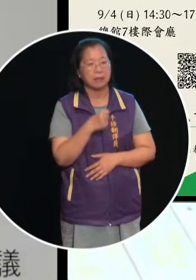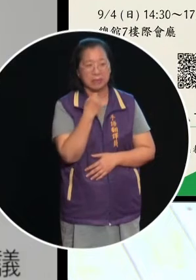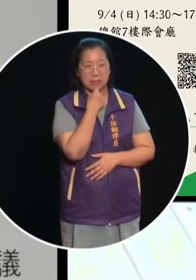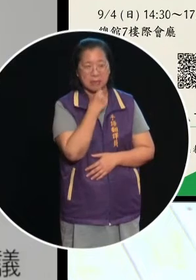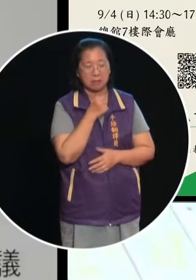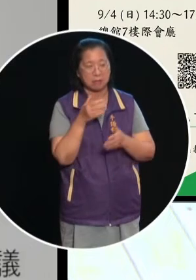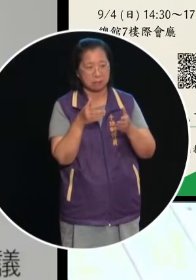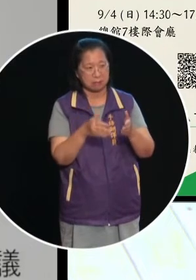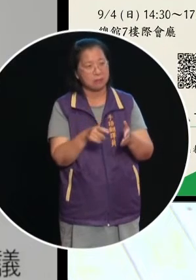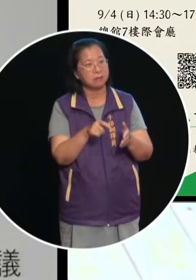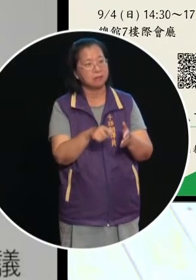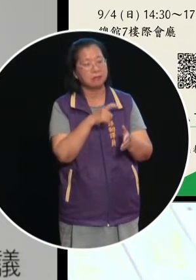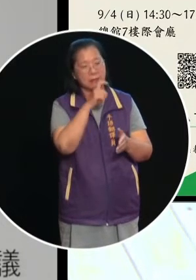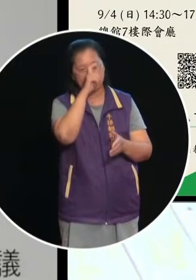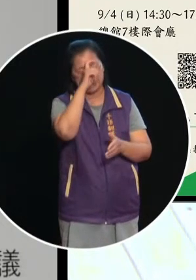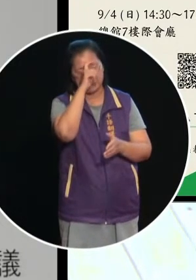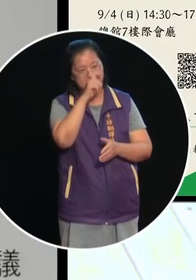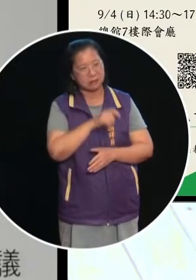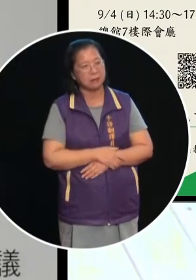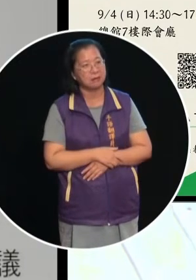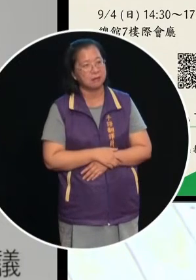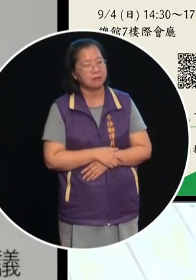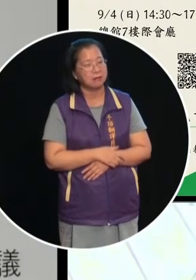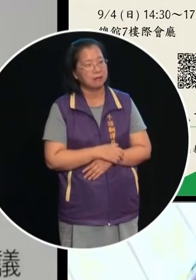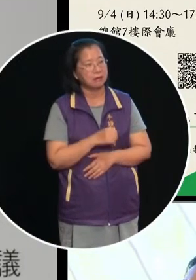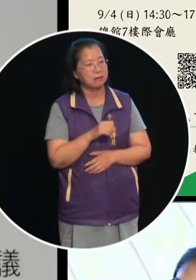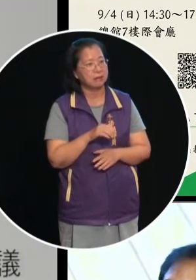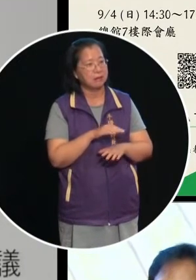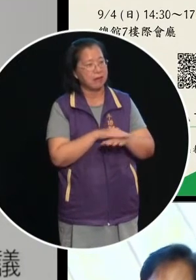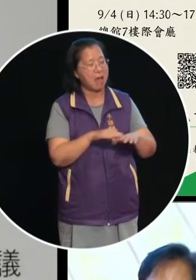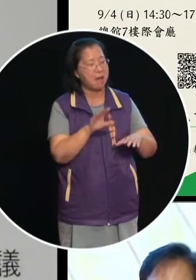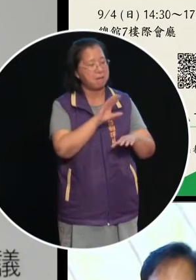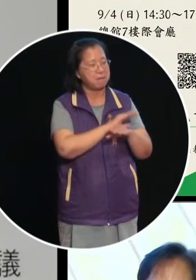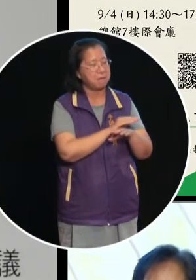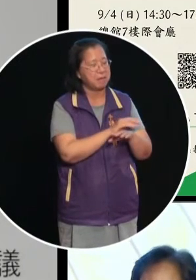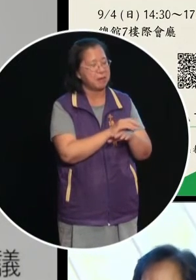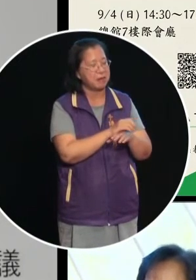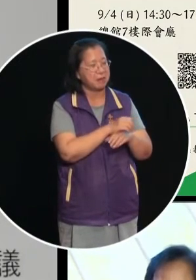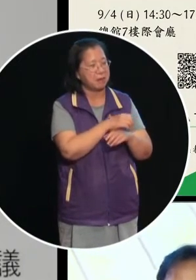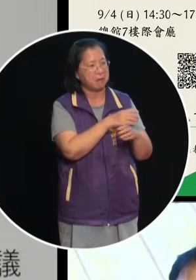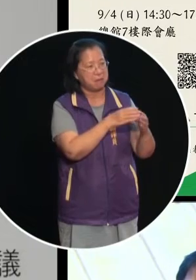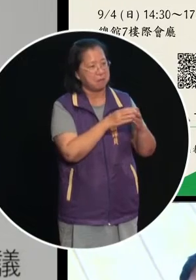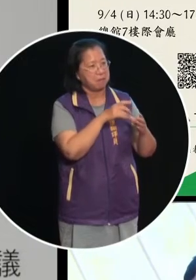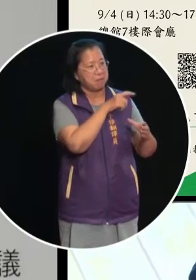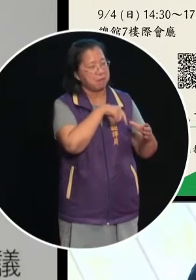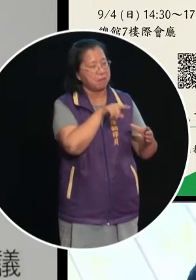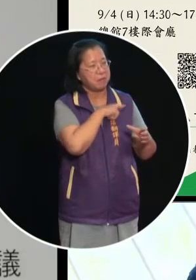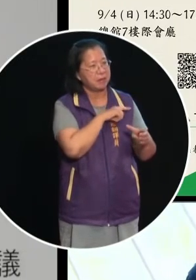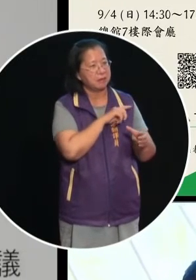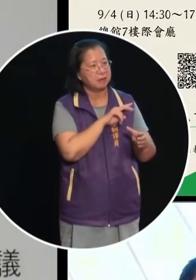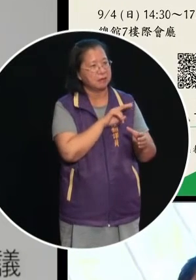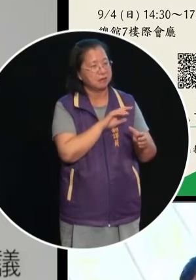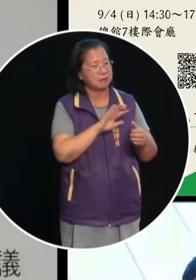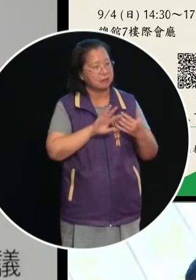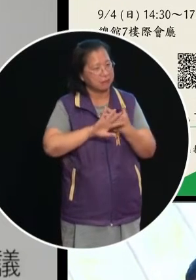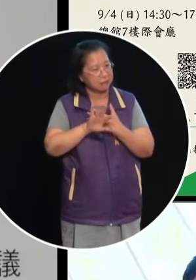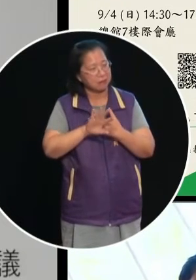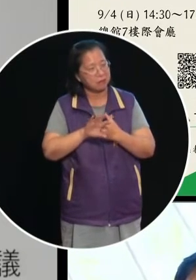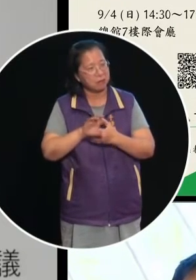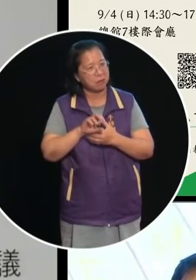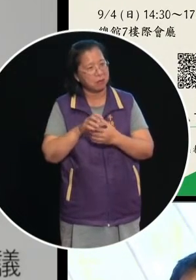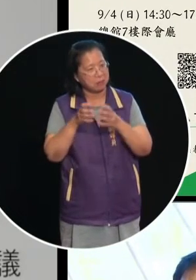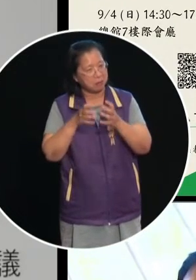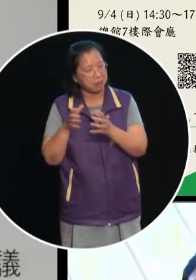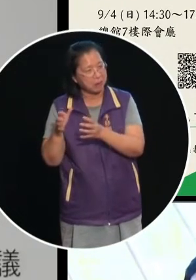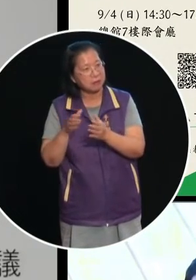面呢，希望是尽量开发安倍派以外的议员人脉，因为台湾跟日本是没有外交关系，还